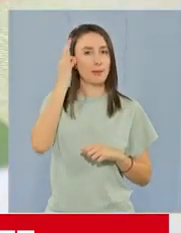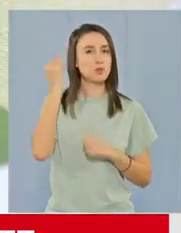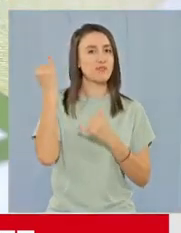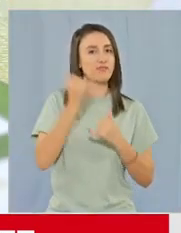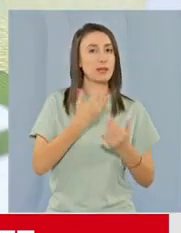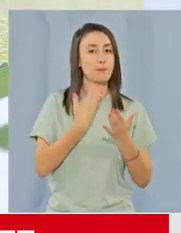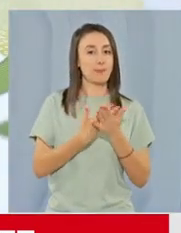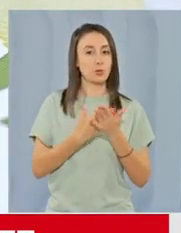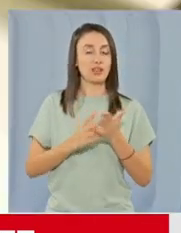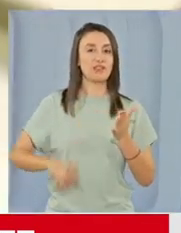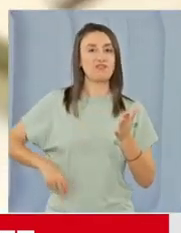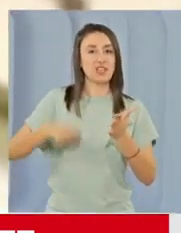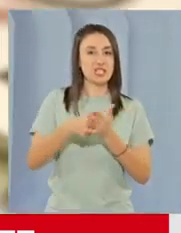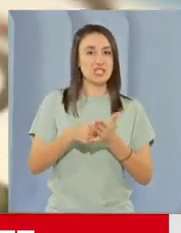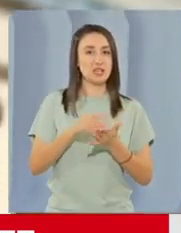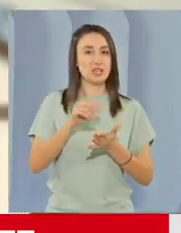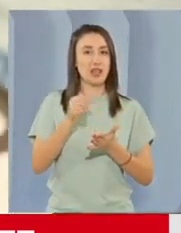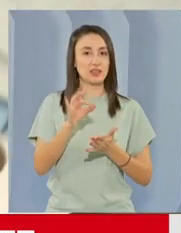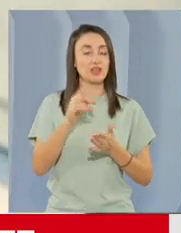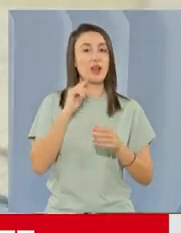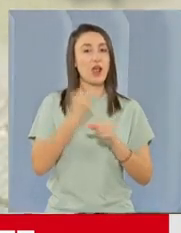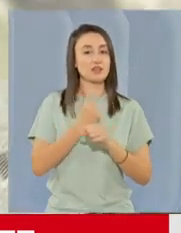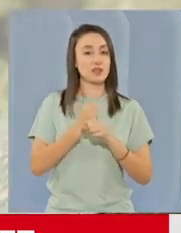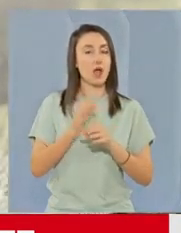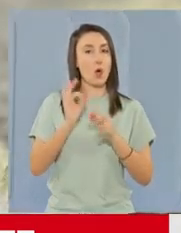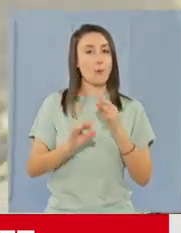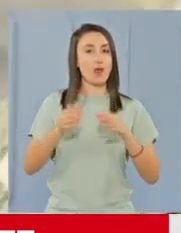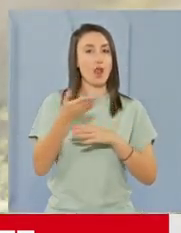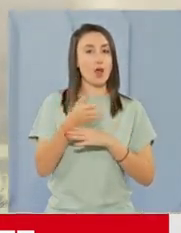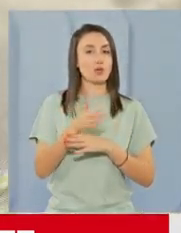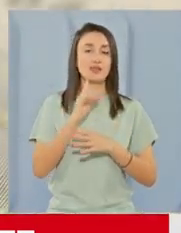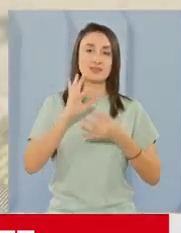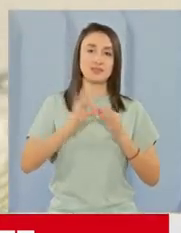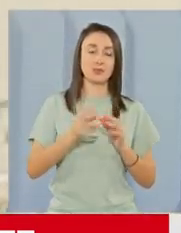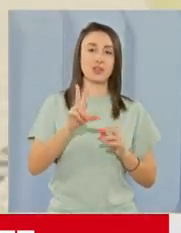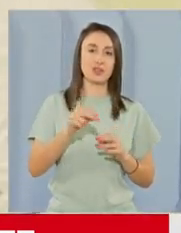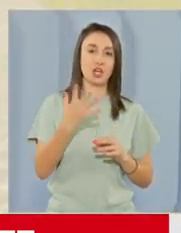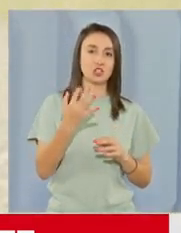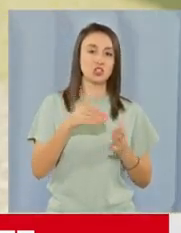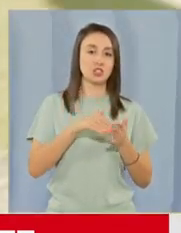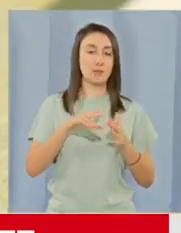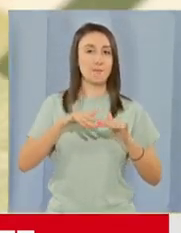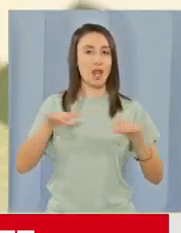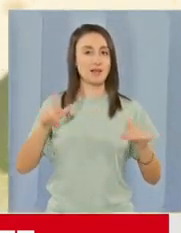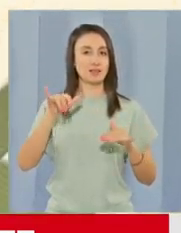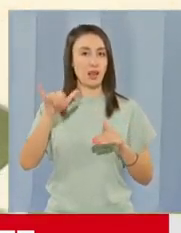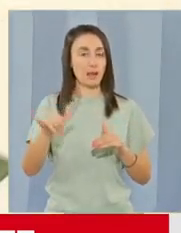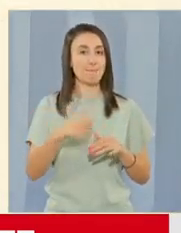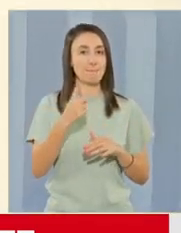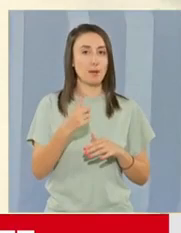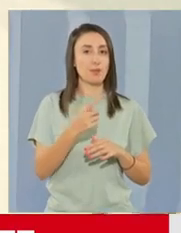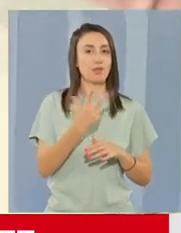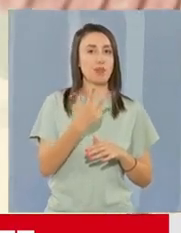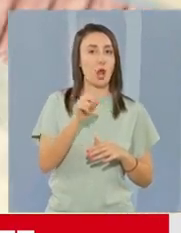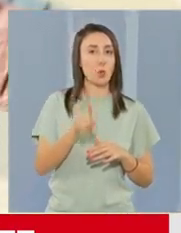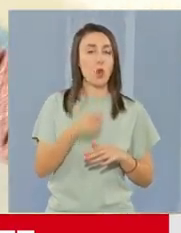în contextul în care investițiile nete realizate în economia națională au însumat aproape 35 de miliarde de lei în primul